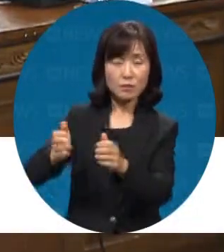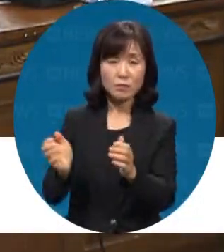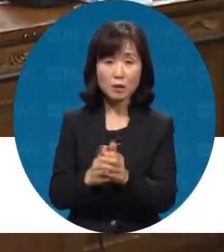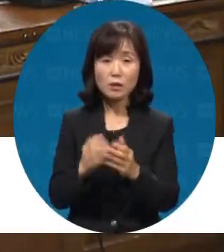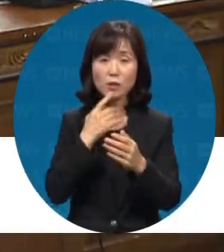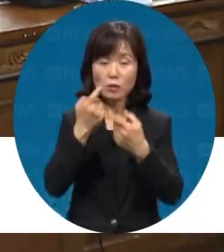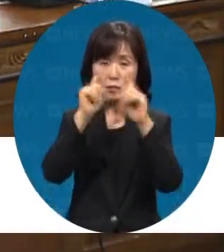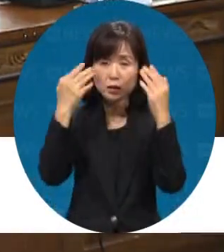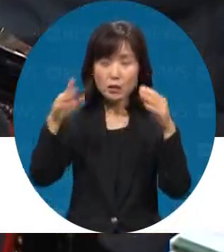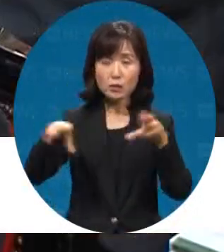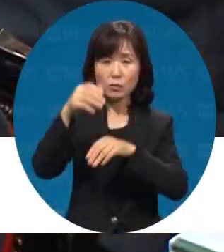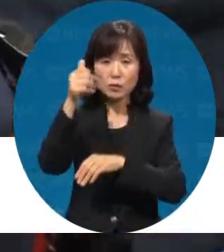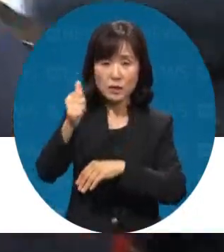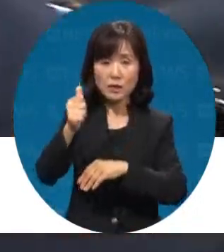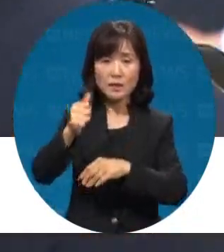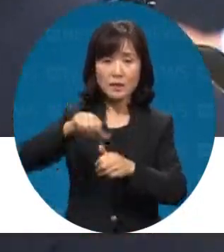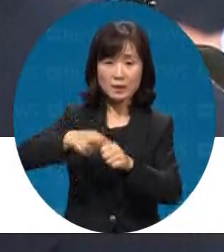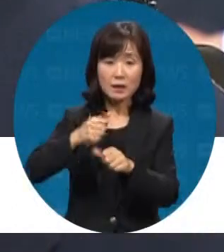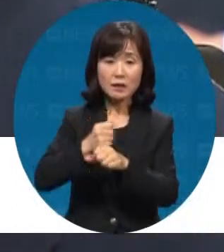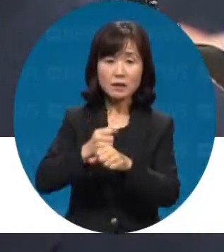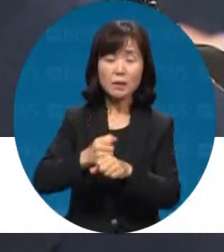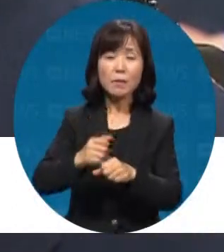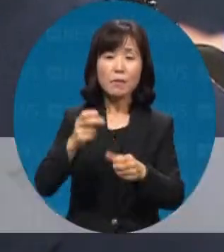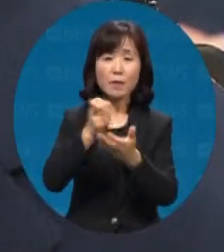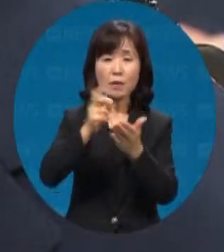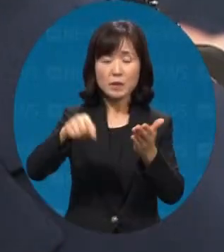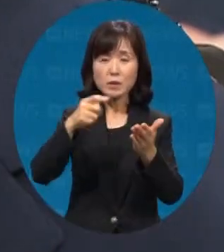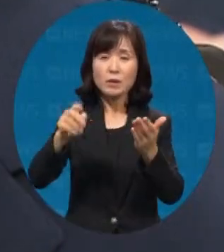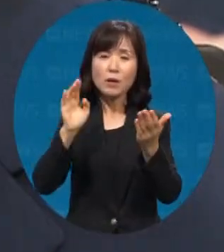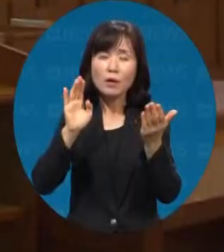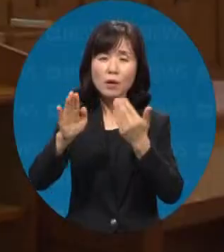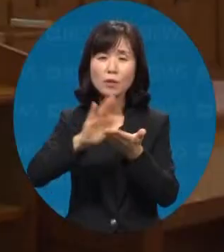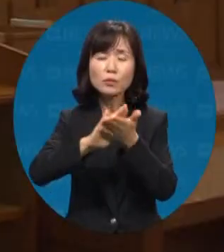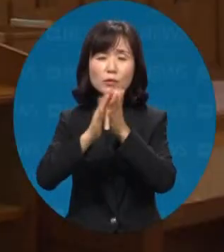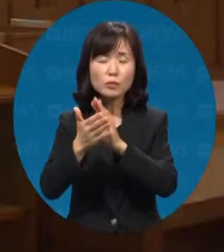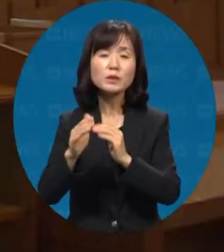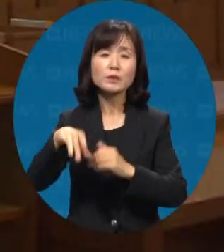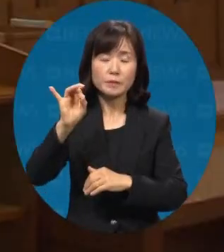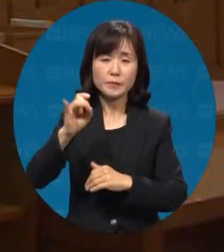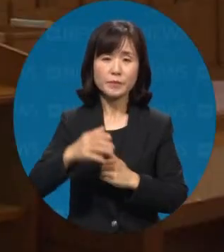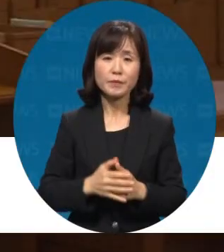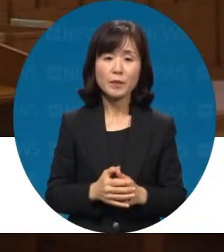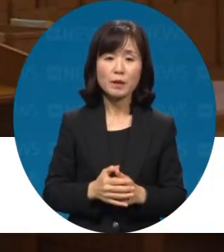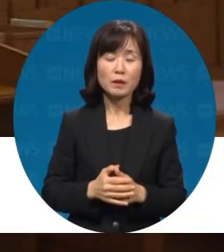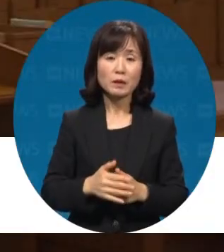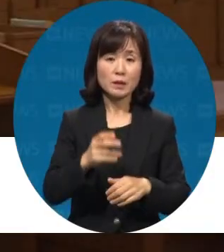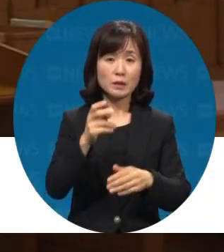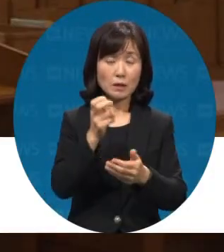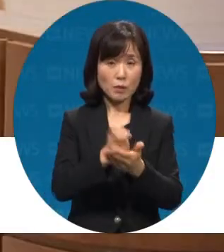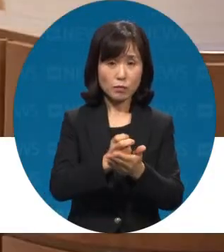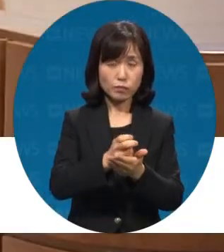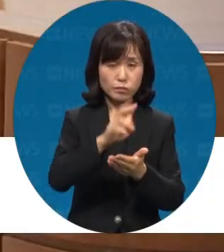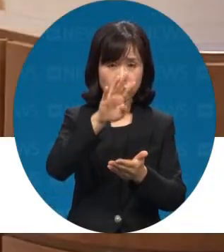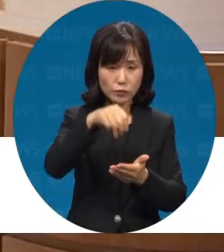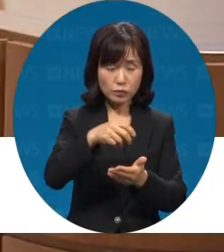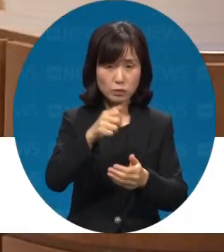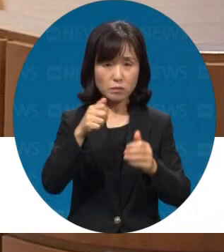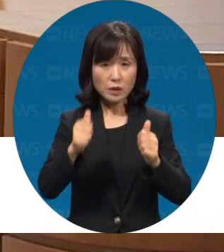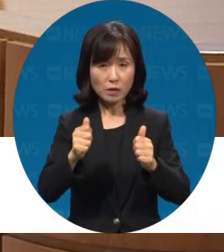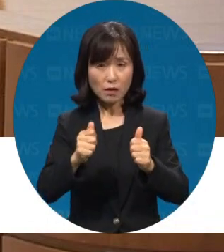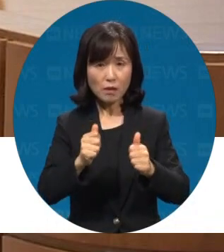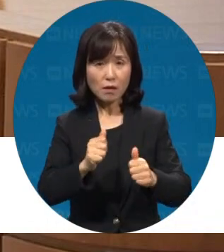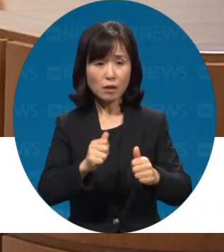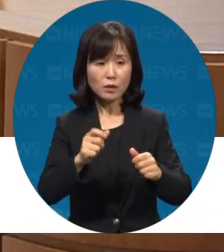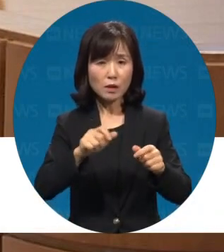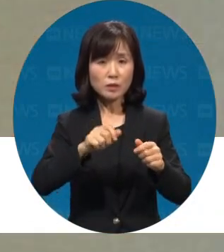요구를 받은 건 2011년 법이나 이후 처음입니다 오 총장은 사법부의 판단이 나올 때까지 조치를 보류한 것이라고